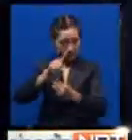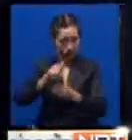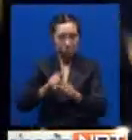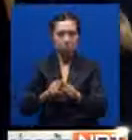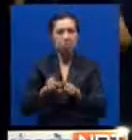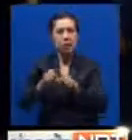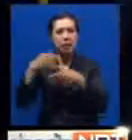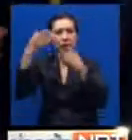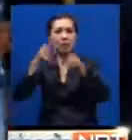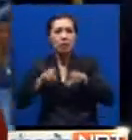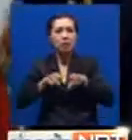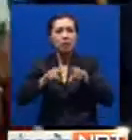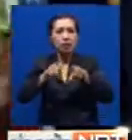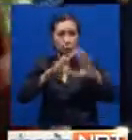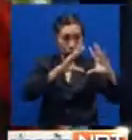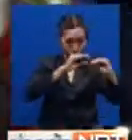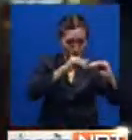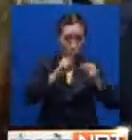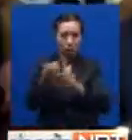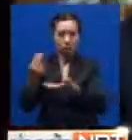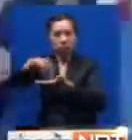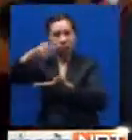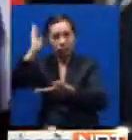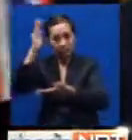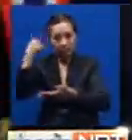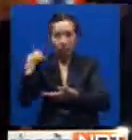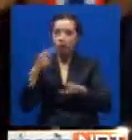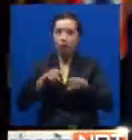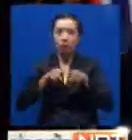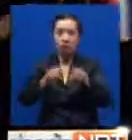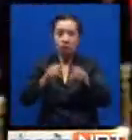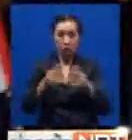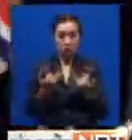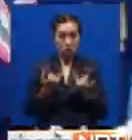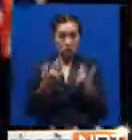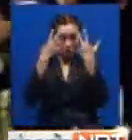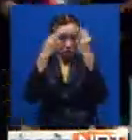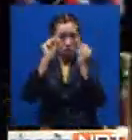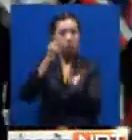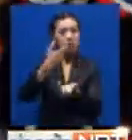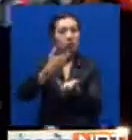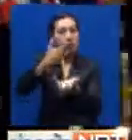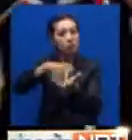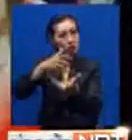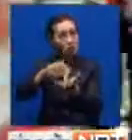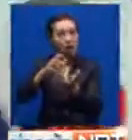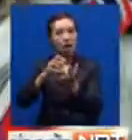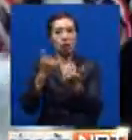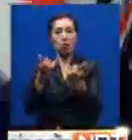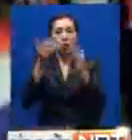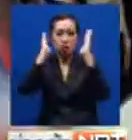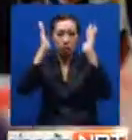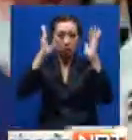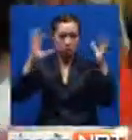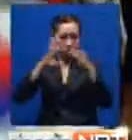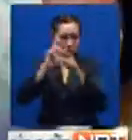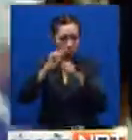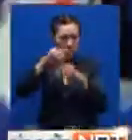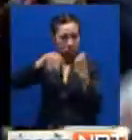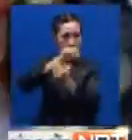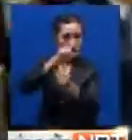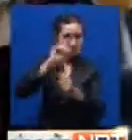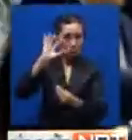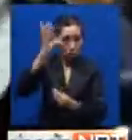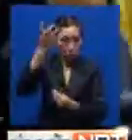โดยในวันนี้ค่ะนายกรัฐมนตรีจะแสดงวิสัยทัศน์เกี่ยวกับสถานการณ์และอนาคตของเศรษฐกิจโลกและบทบาท